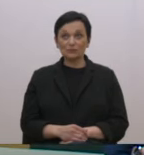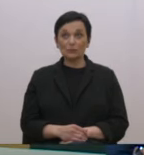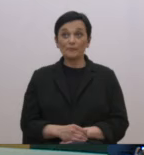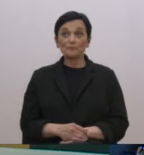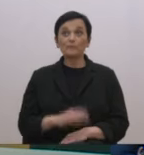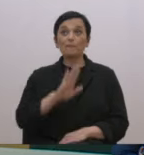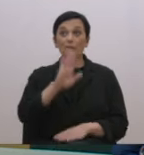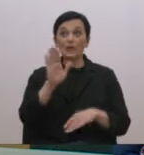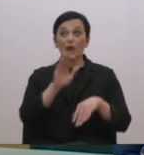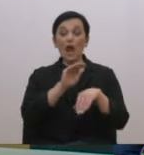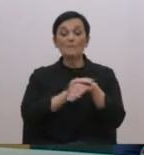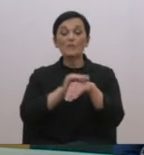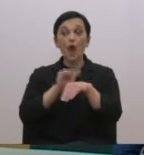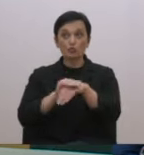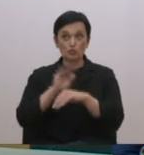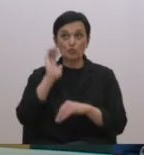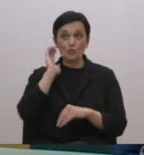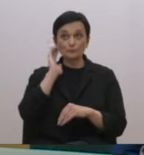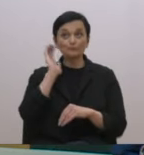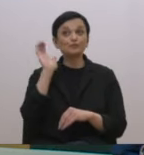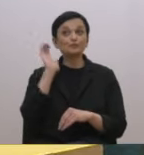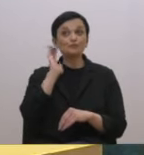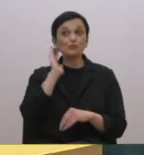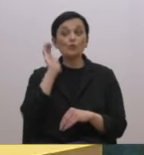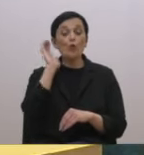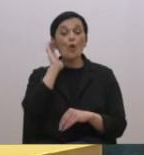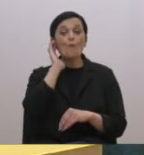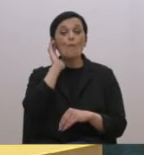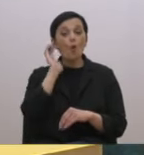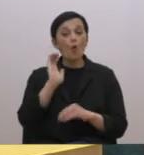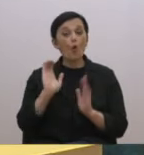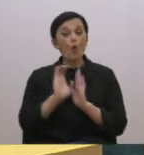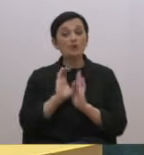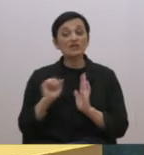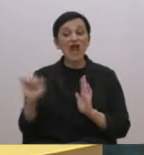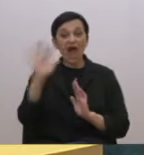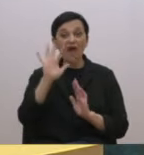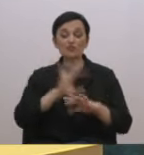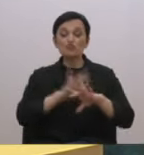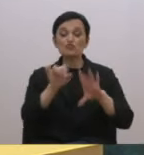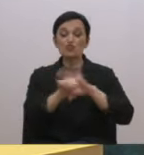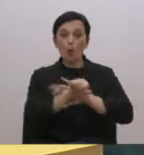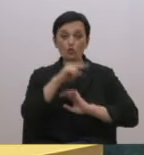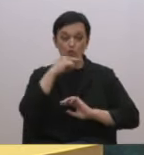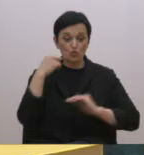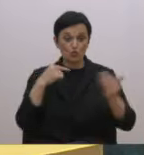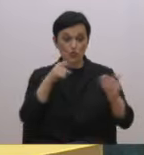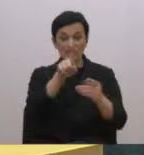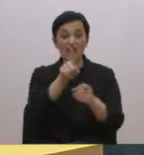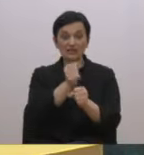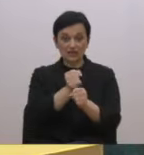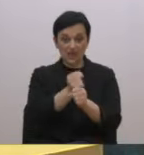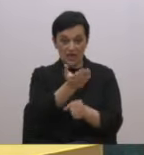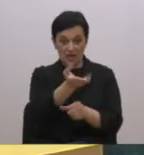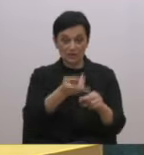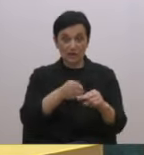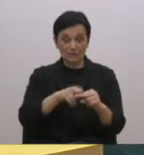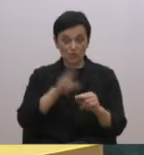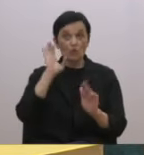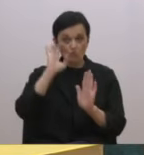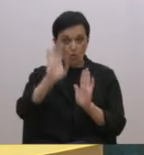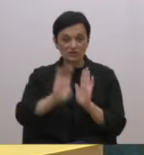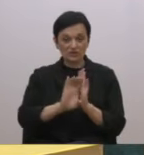მოისმინეთ არგუმენტები. მოსმენა არის ევროპული, მონობა არის რუსული, რასაც აკეთებთ. მოისმინეთ.